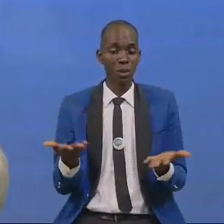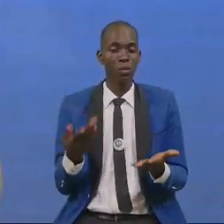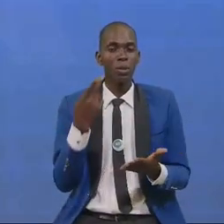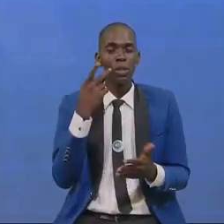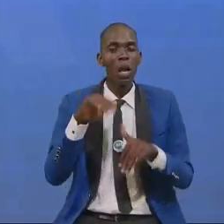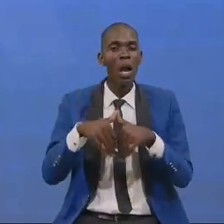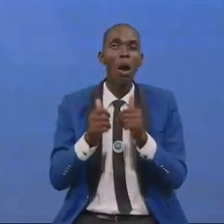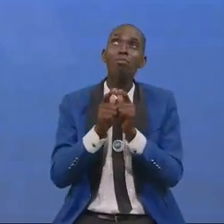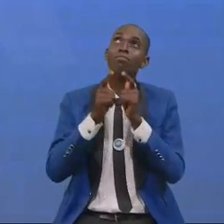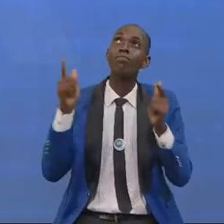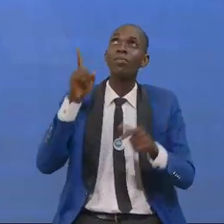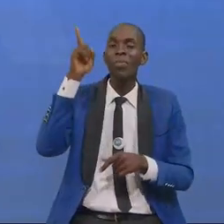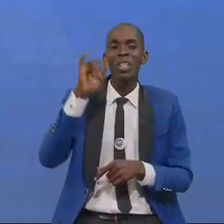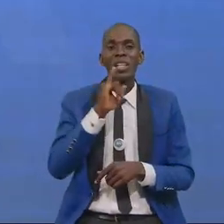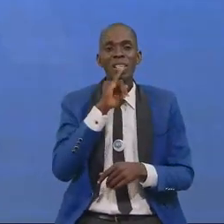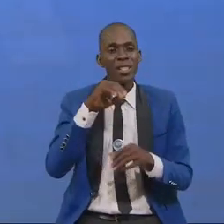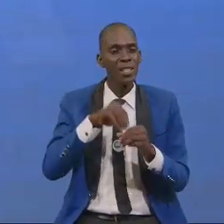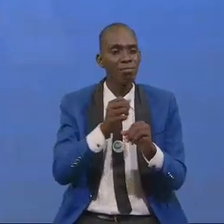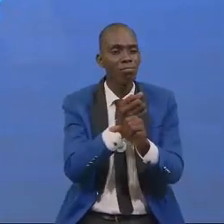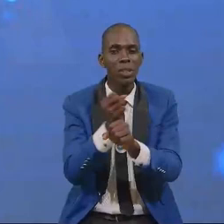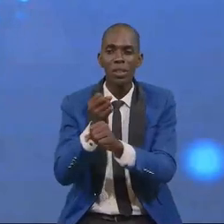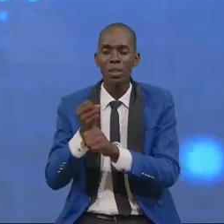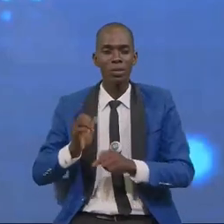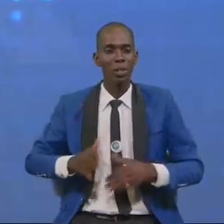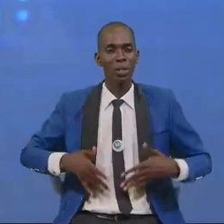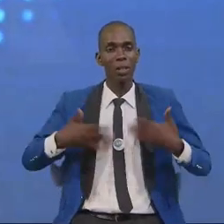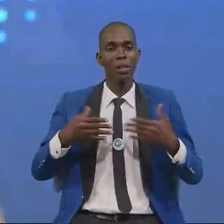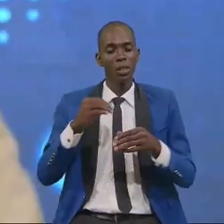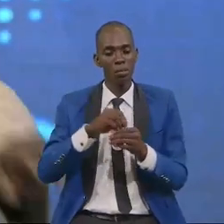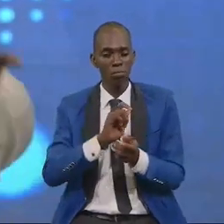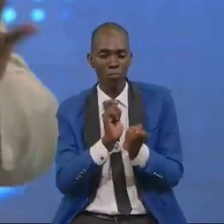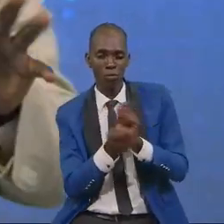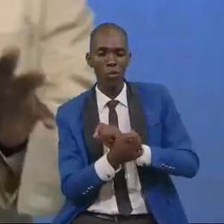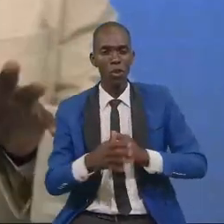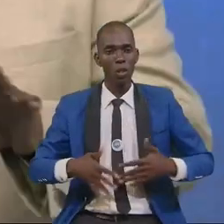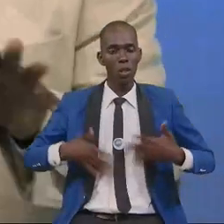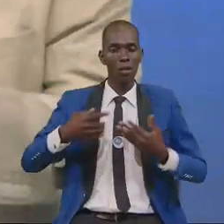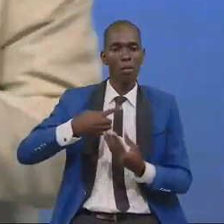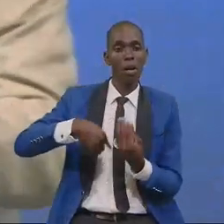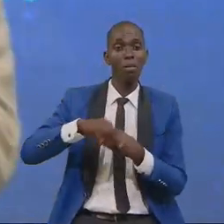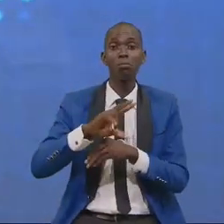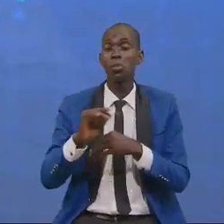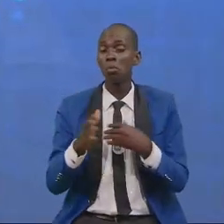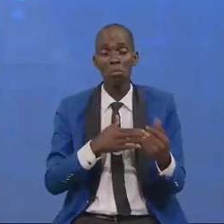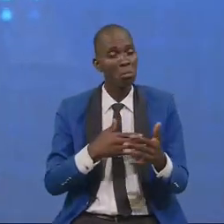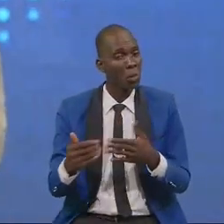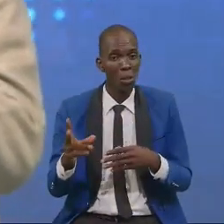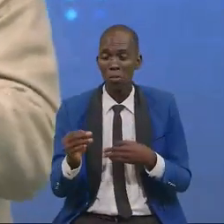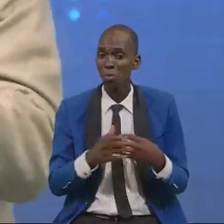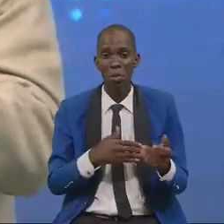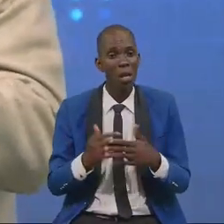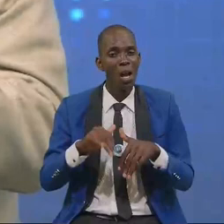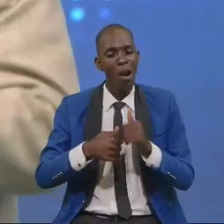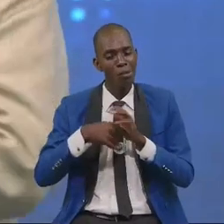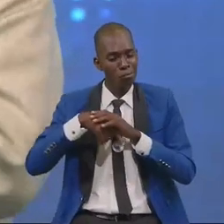pour sauver les âmes et pour transformer leur vie et peu importe peu importe la